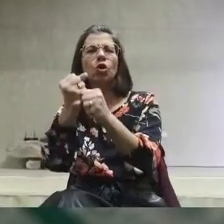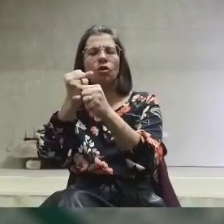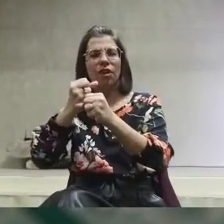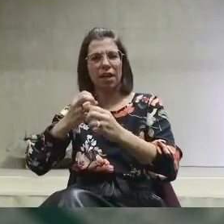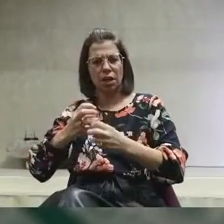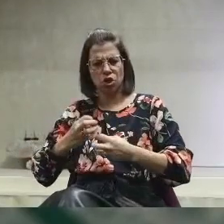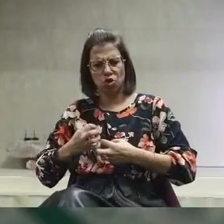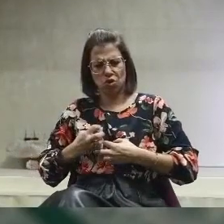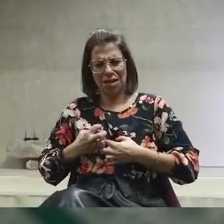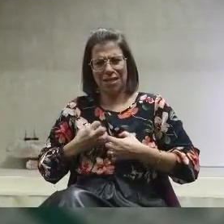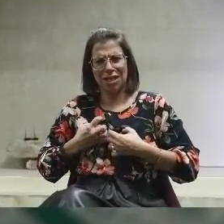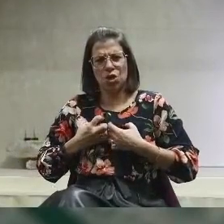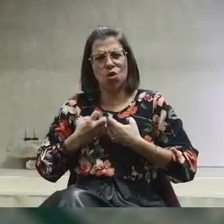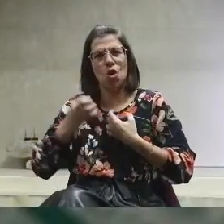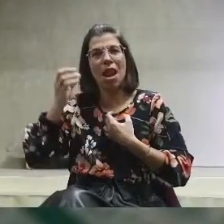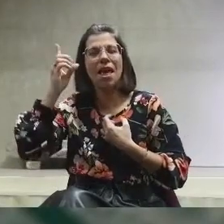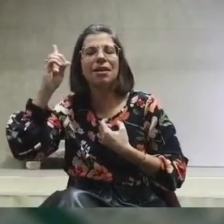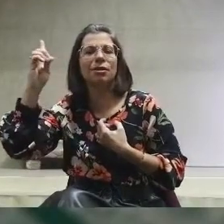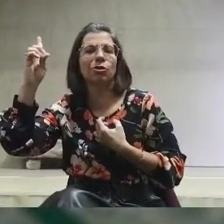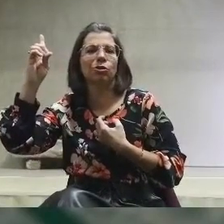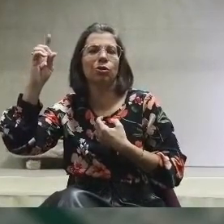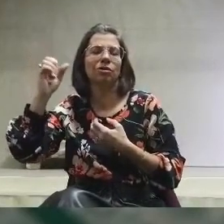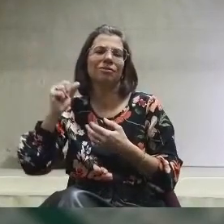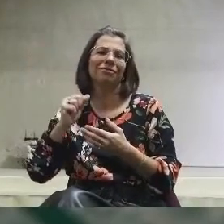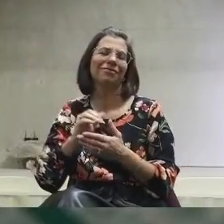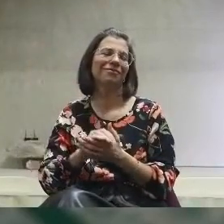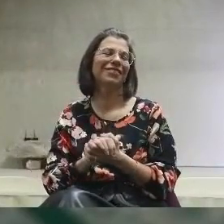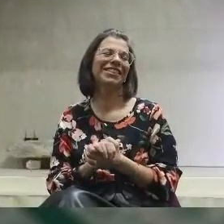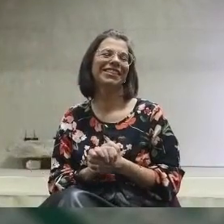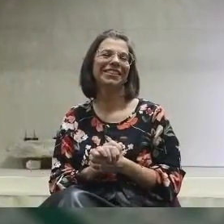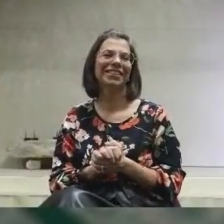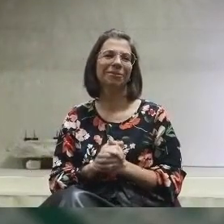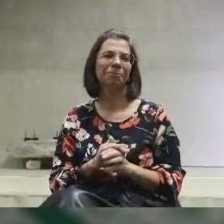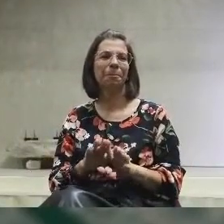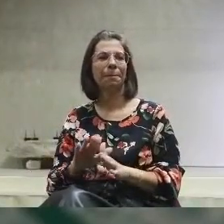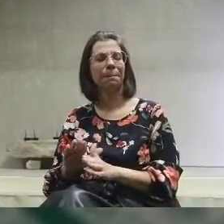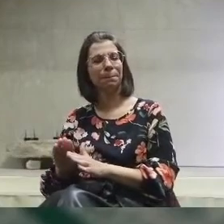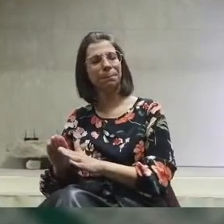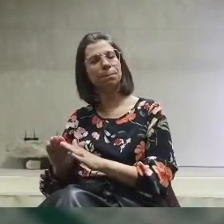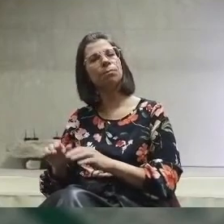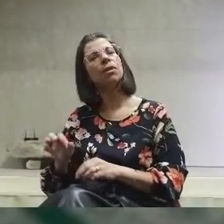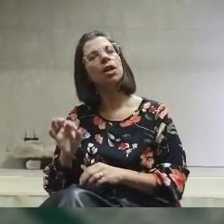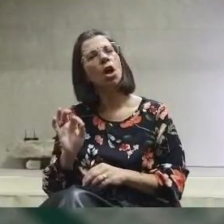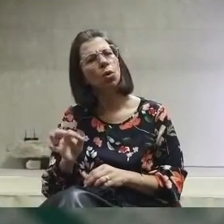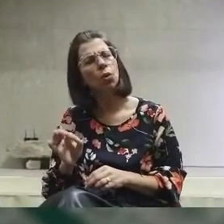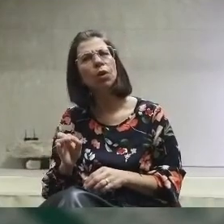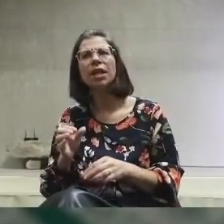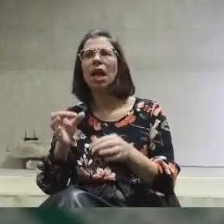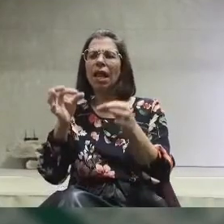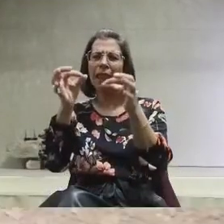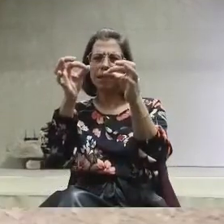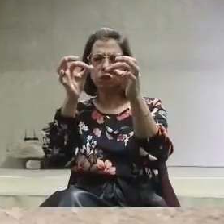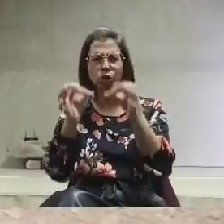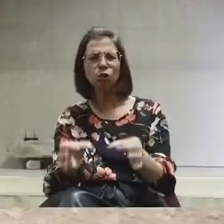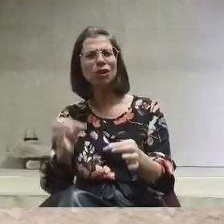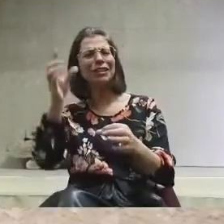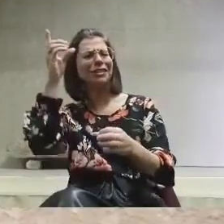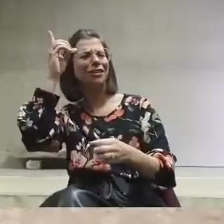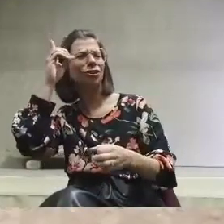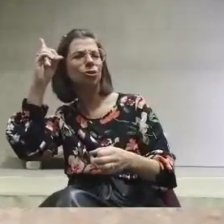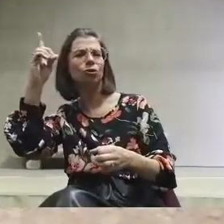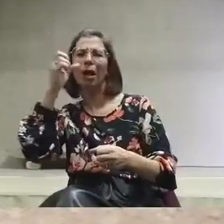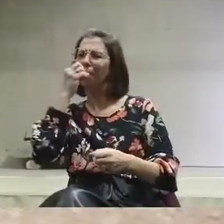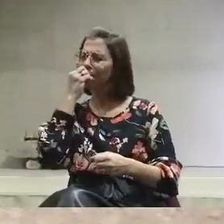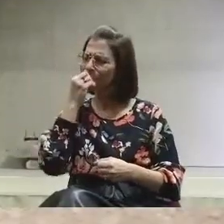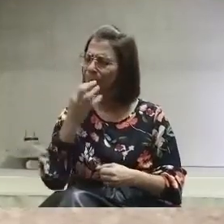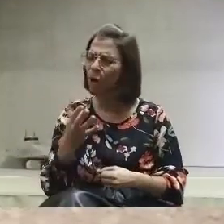Étant donc justifiés, oh que j'aime la justice de Dieu, parce qu'elle nous est favorable. La Bible